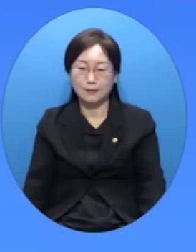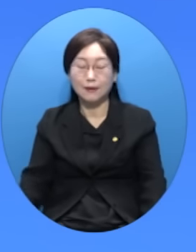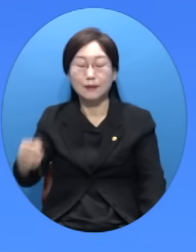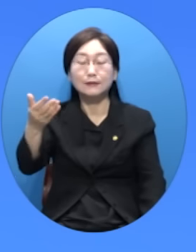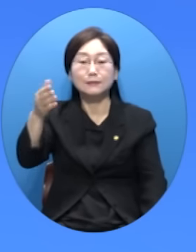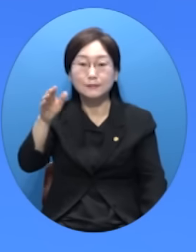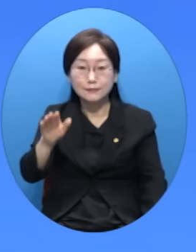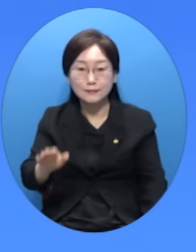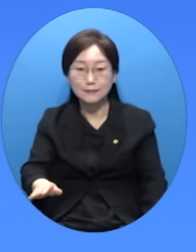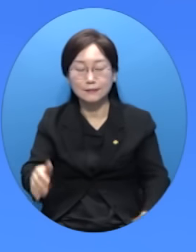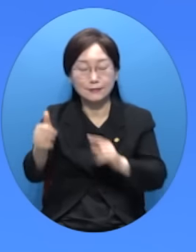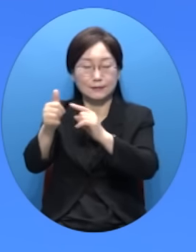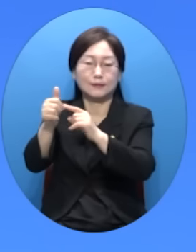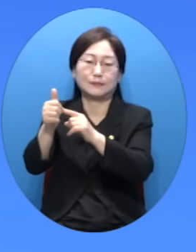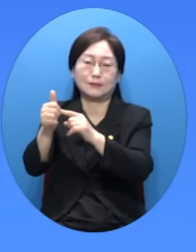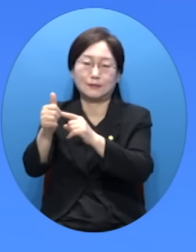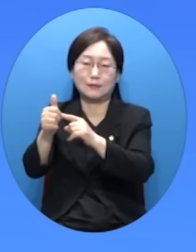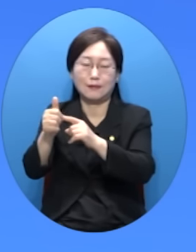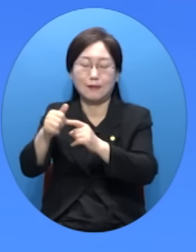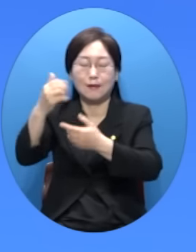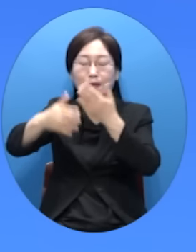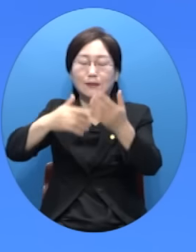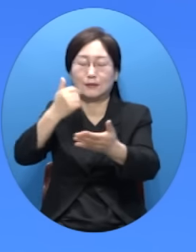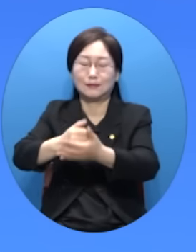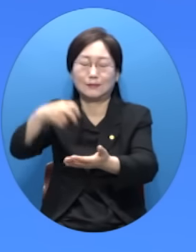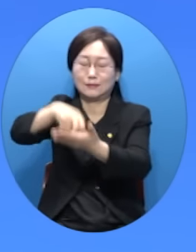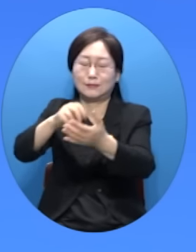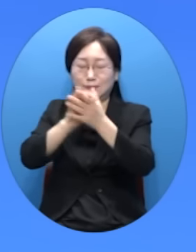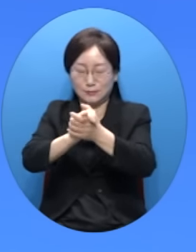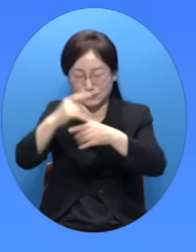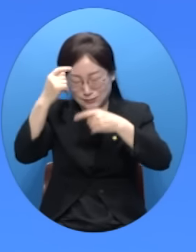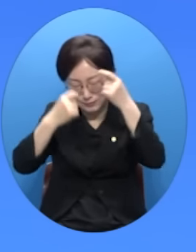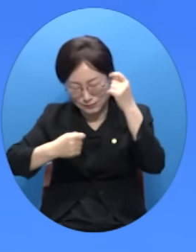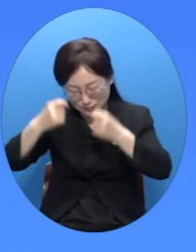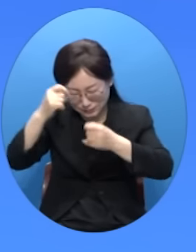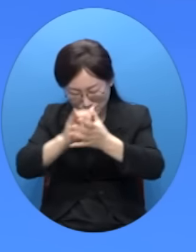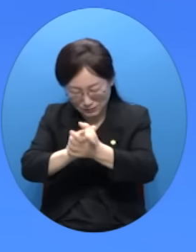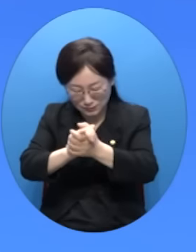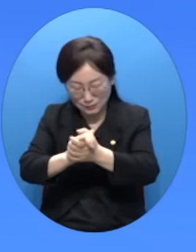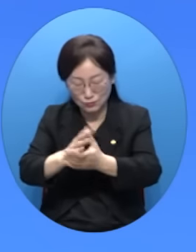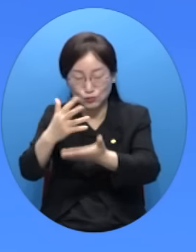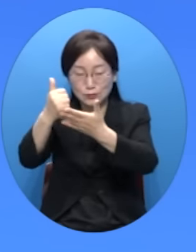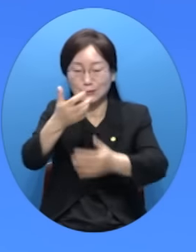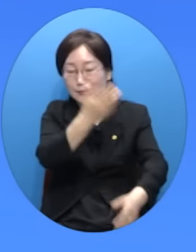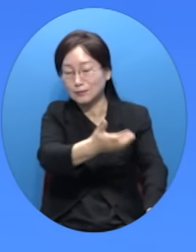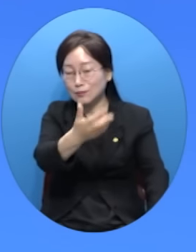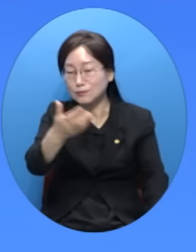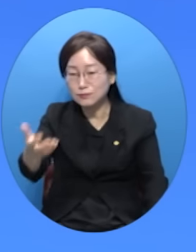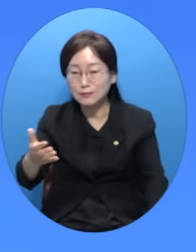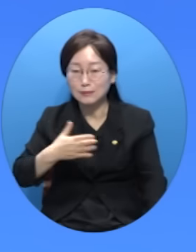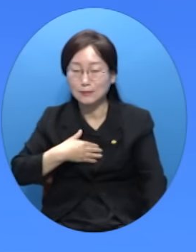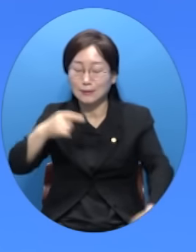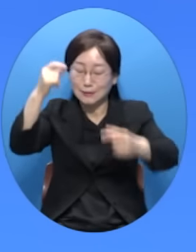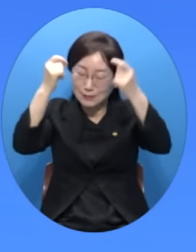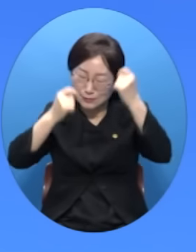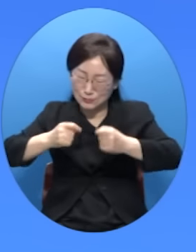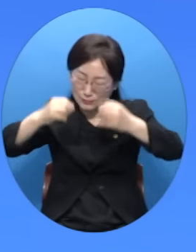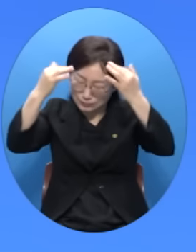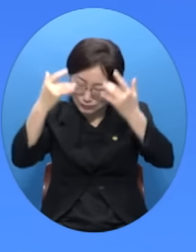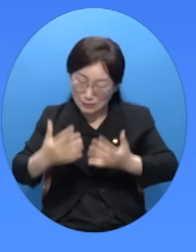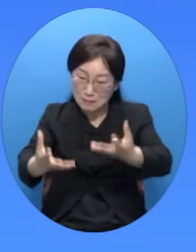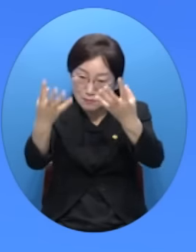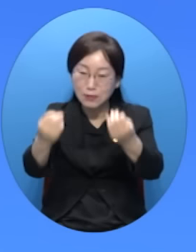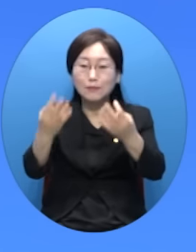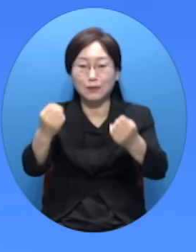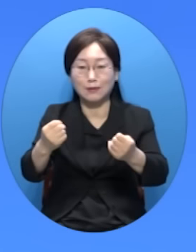그때마다 다윗은 하나님께 엎드려 눈물의 기도를 드립니다. 주님, 내가 이곳저곳 떠다니며 흘린 그 많은